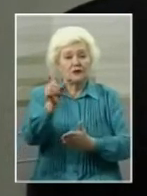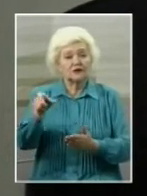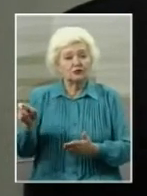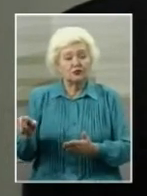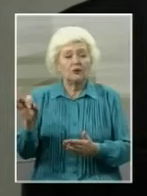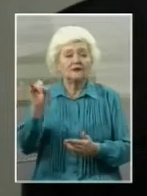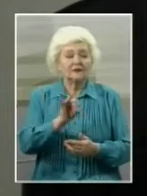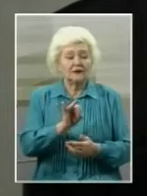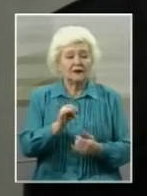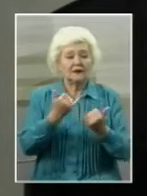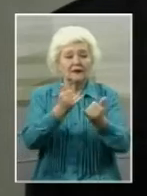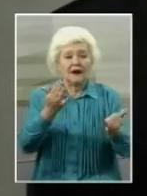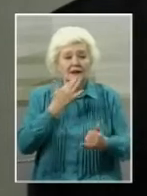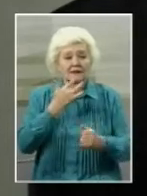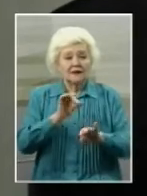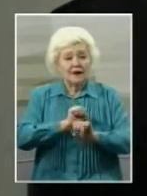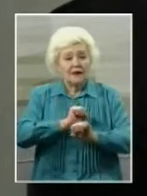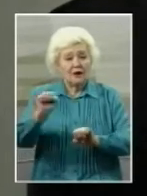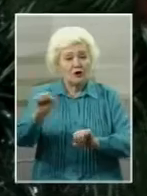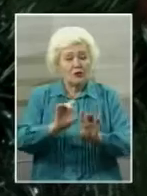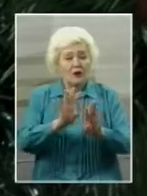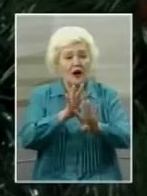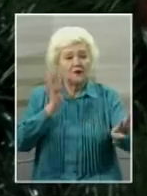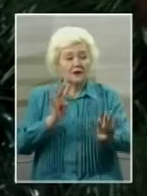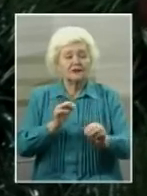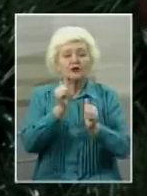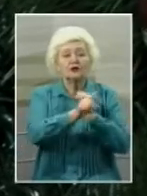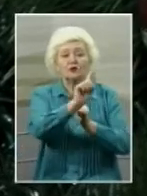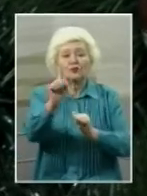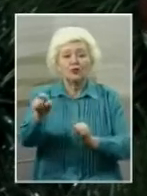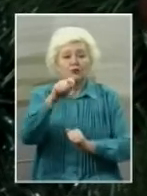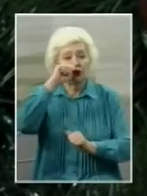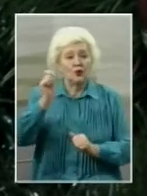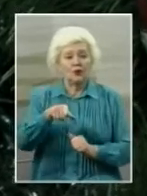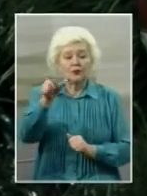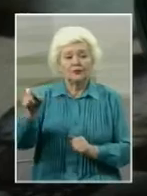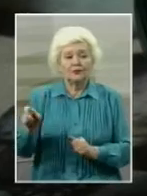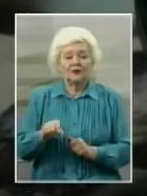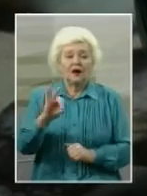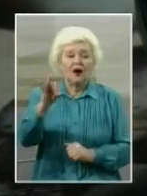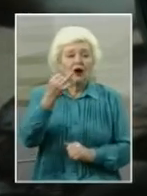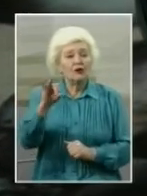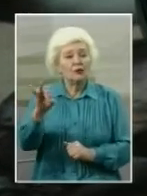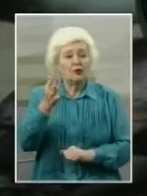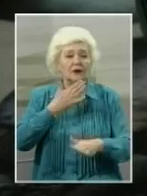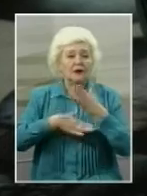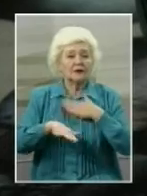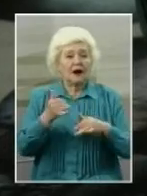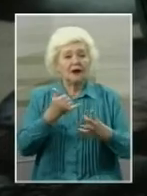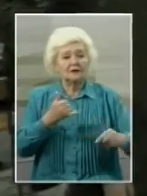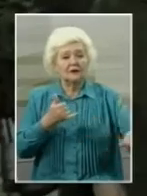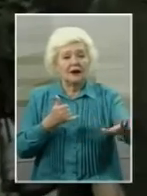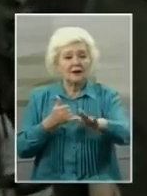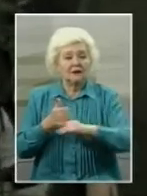військовослужбовців і для Національної гвардії, а й для кожного українця. Ой, радуйся,